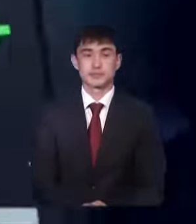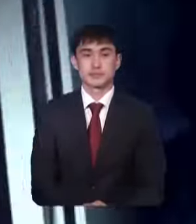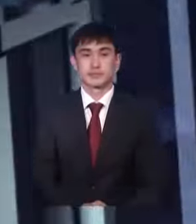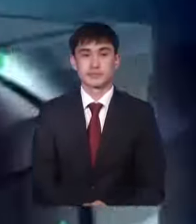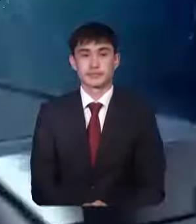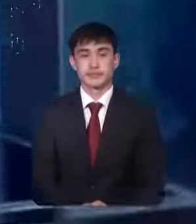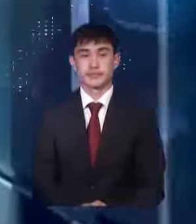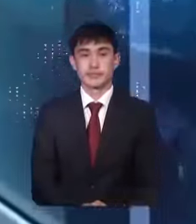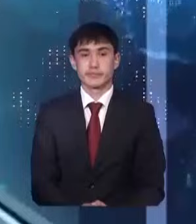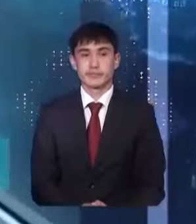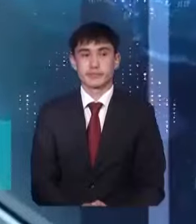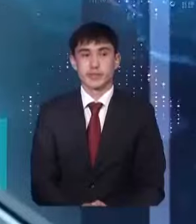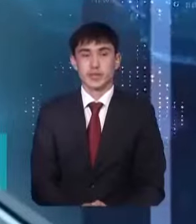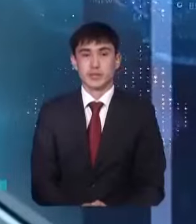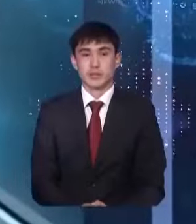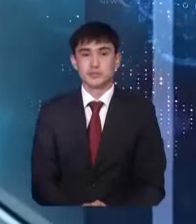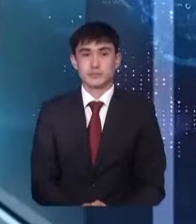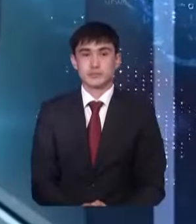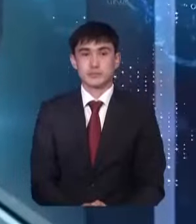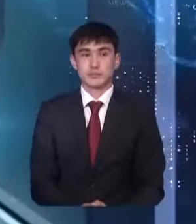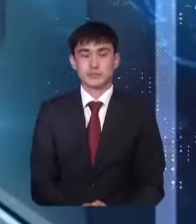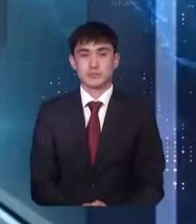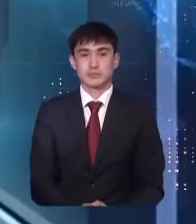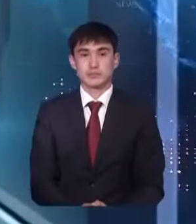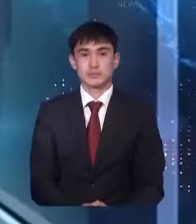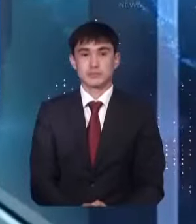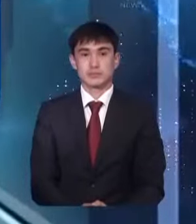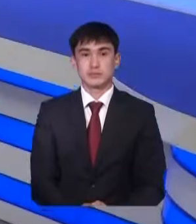Еркебұлан Жақыбай, Жайық Құрманбаев, Жетісу телеарнасы.